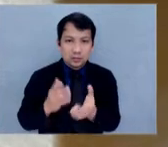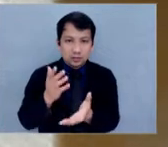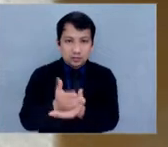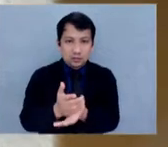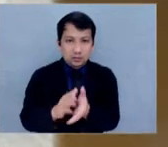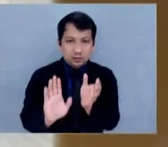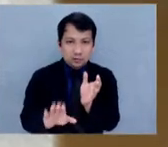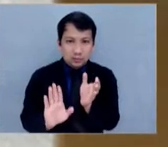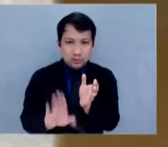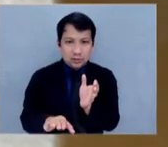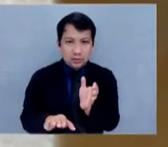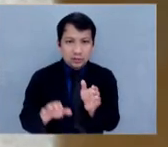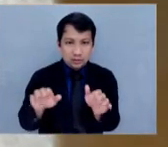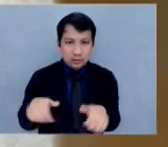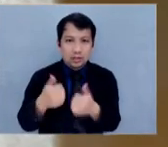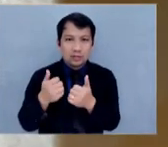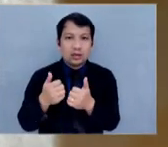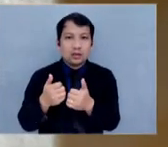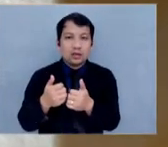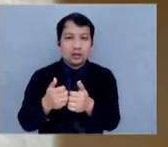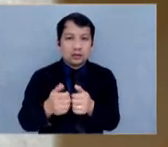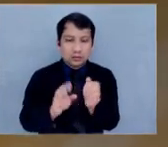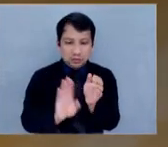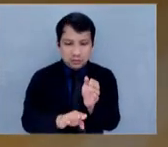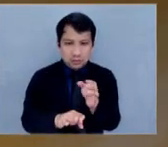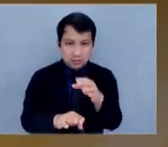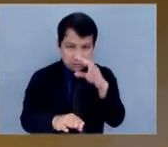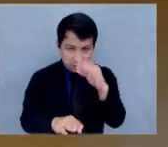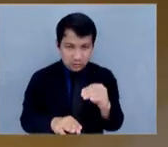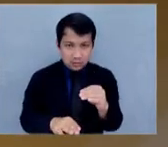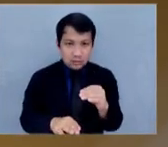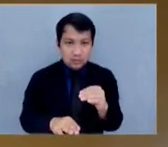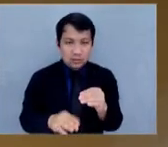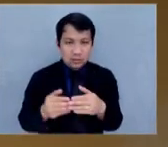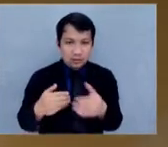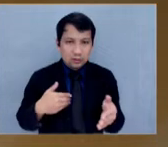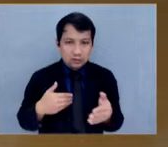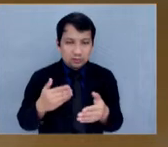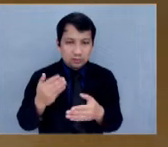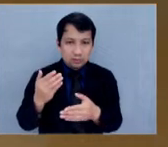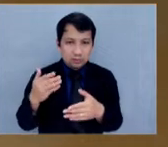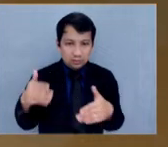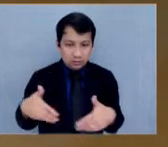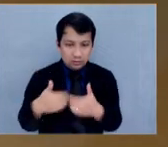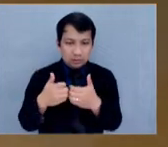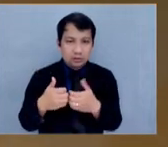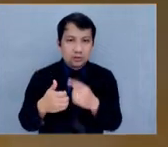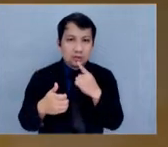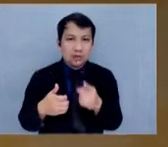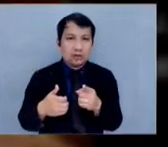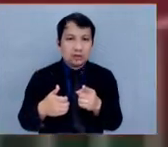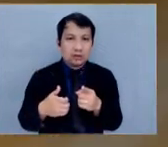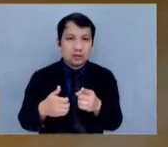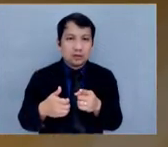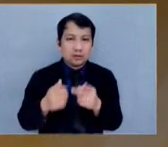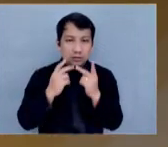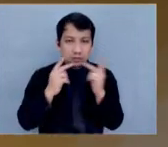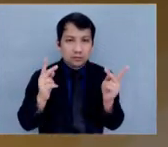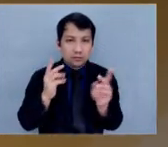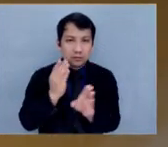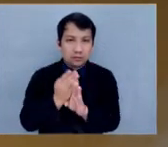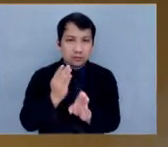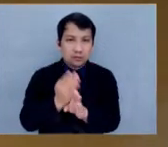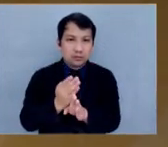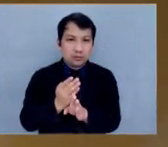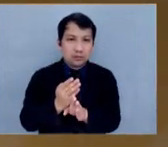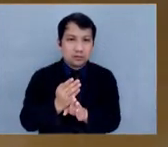o accelerator pedal ang naapakan ng driver. Bago raw yan, nauna nang nabangga ng senior citizen ang isa rin pampasahirong bus nang atrasan niya